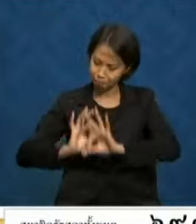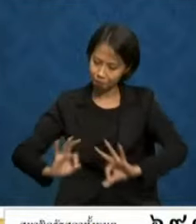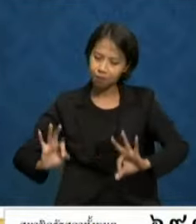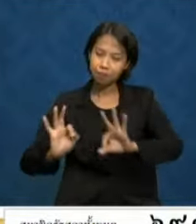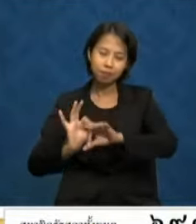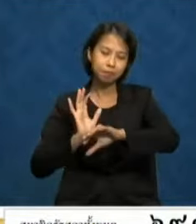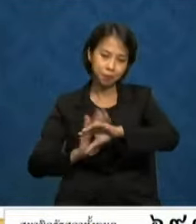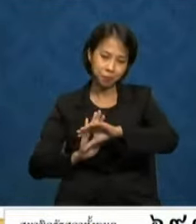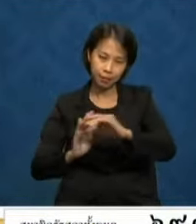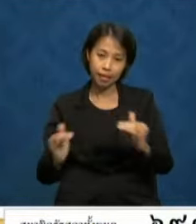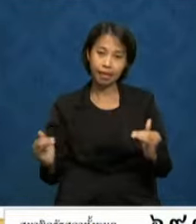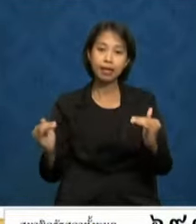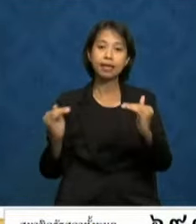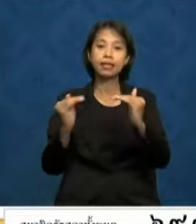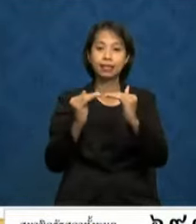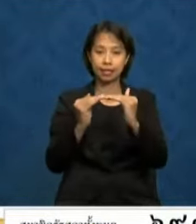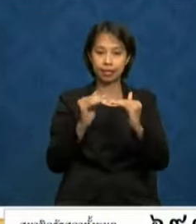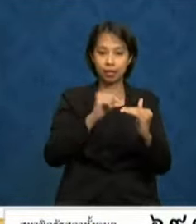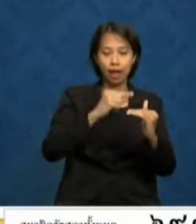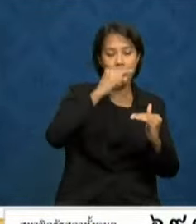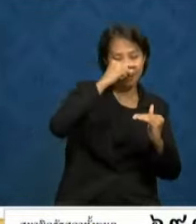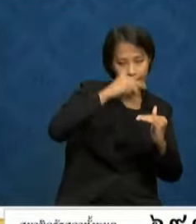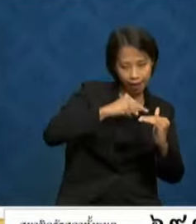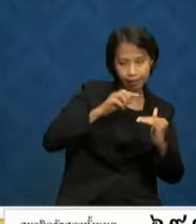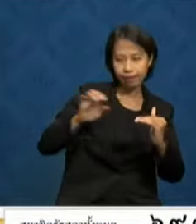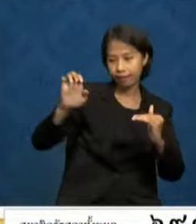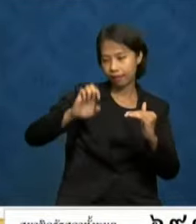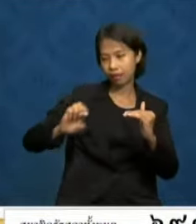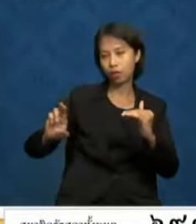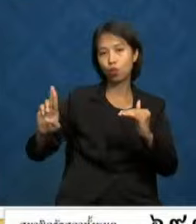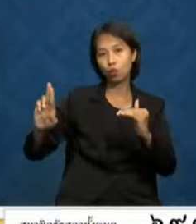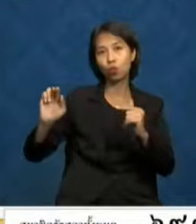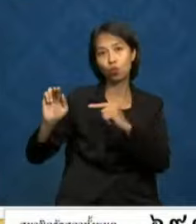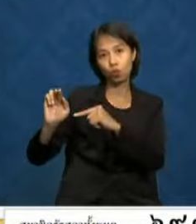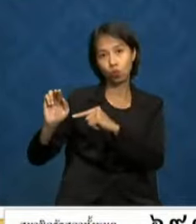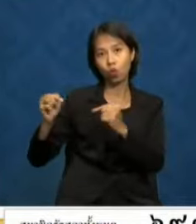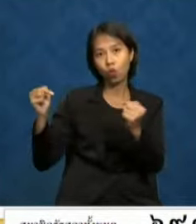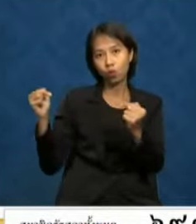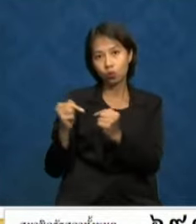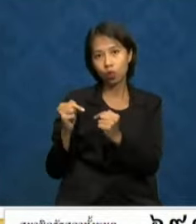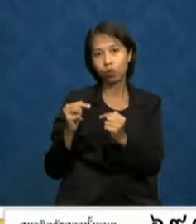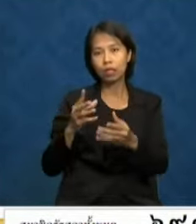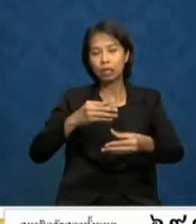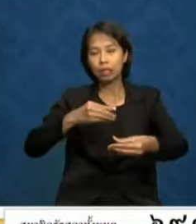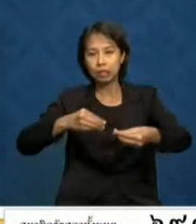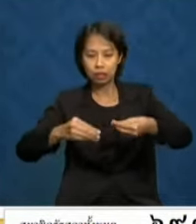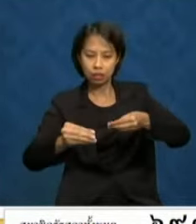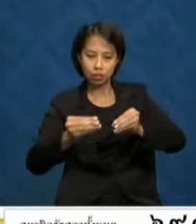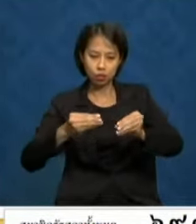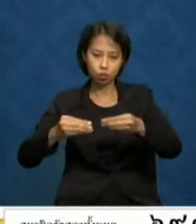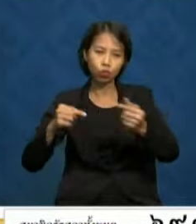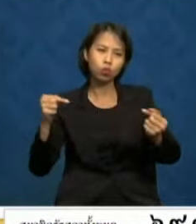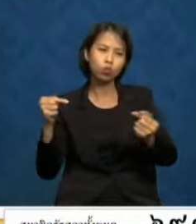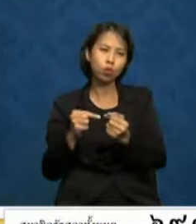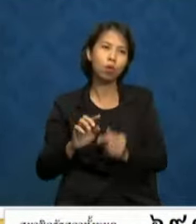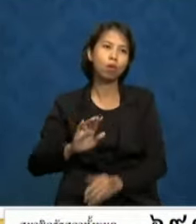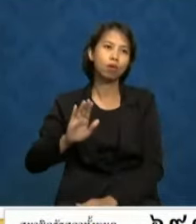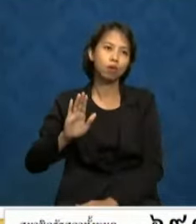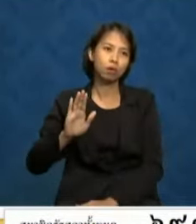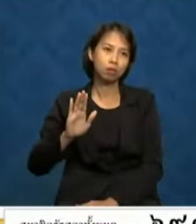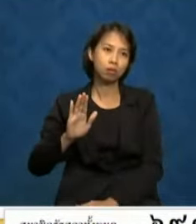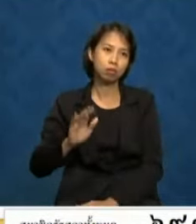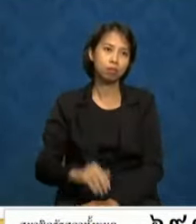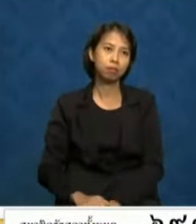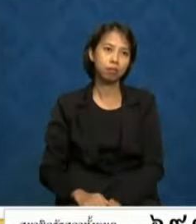ถึงสิทธิ์ของทั้งไทยกับสภาพยุโรปนะครับในเรื่องความยืดหยุ่นภายใต้ความตกลงว่าด้วย